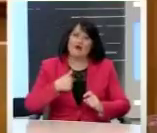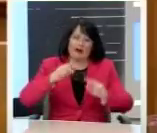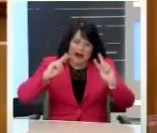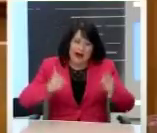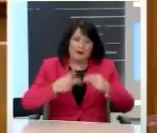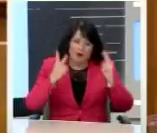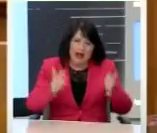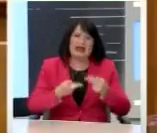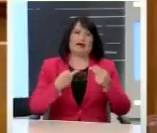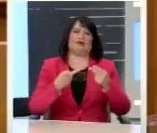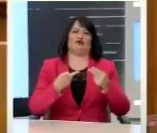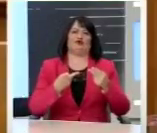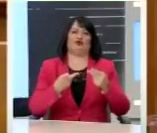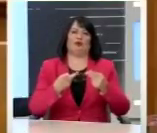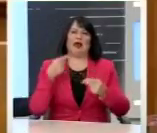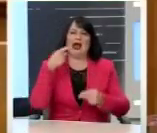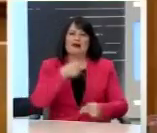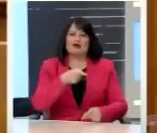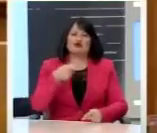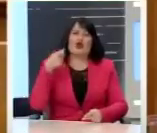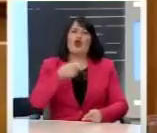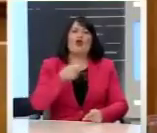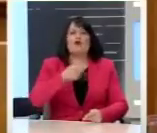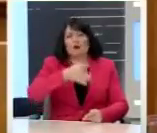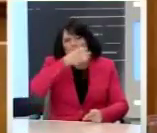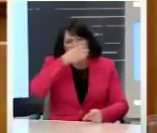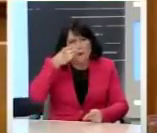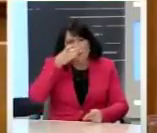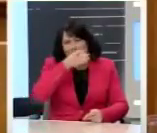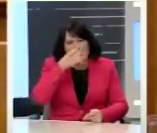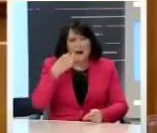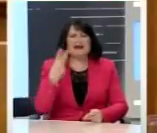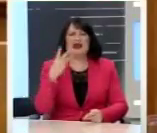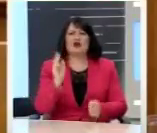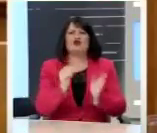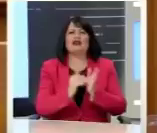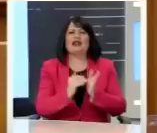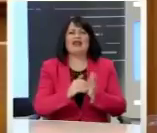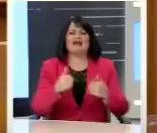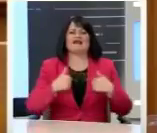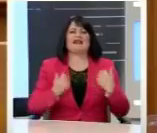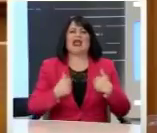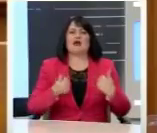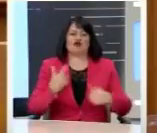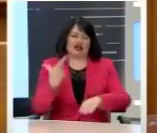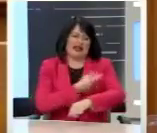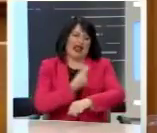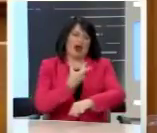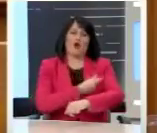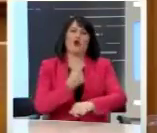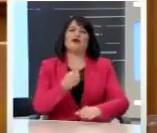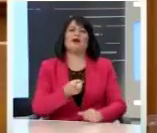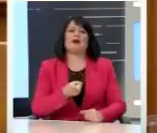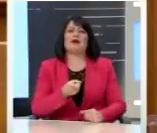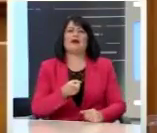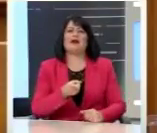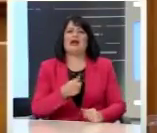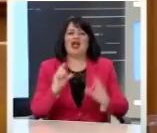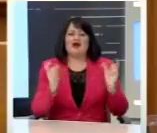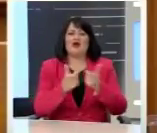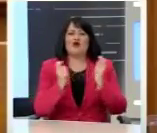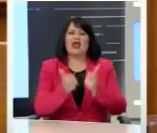να συντρίψουμε αυτούς που δολοφονούν αργά και σαδιστικά 300.000 παιδιά, που ρίχνουν στην πυρά 300.000